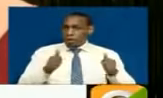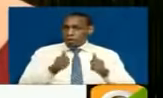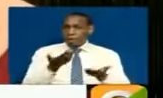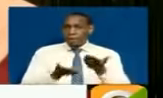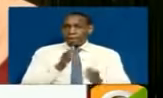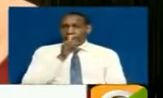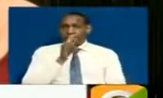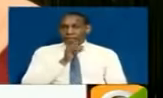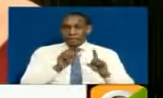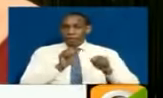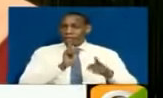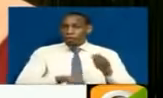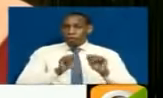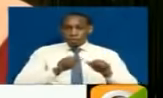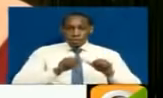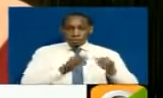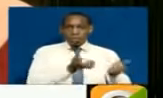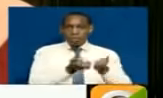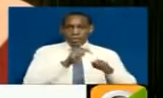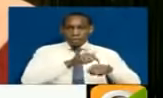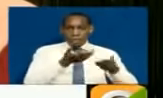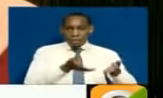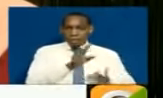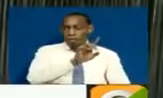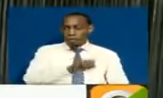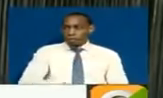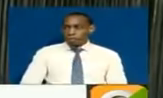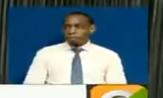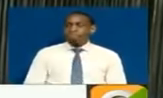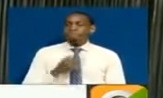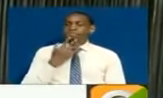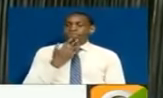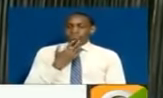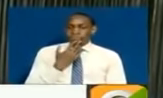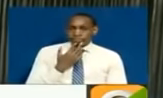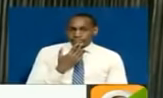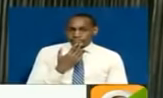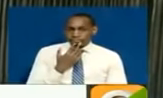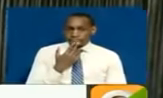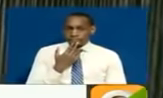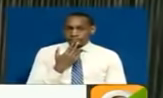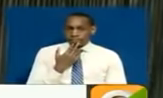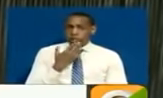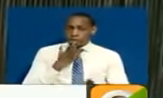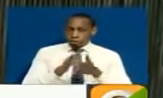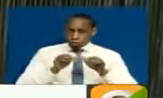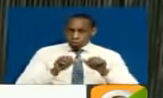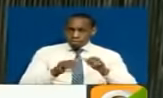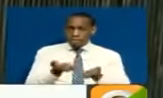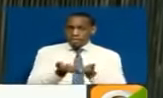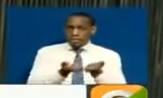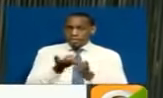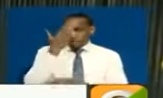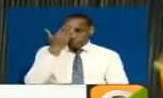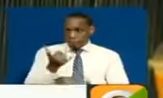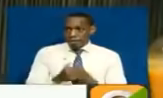bado uko sawa. Pengine siri ni ipi ya kuweza kukaa katika biashara wakati kama huu? Ile kitu imefanya tukasimama kibiashara